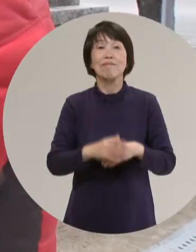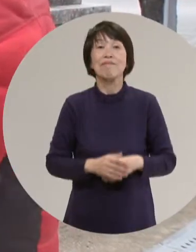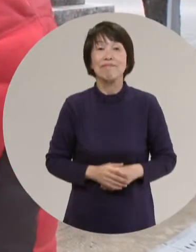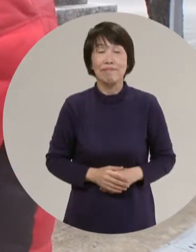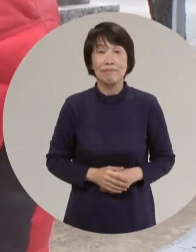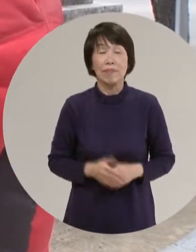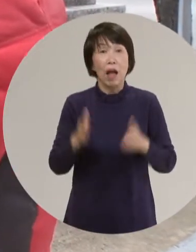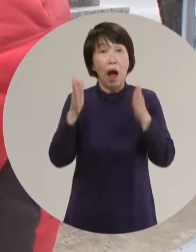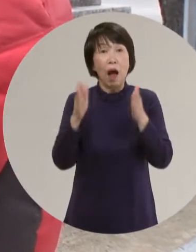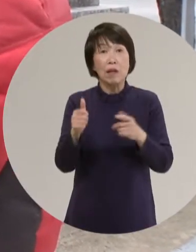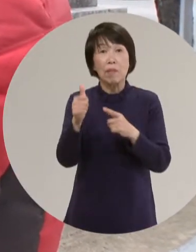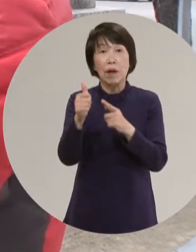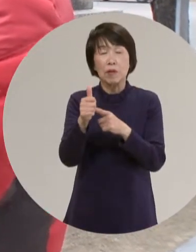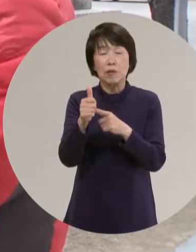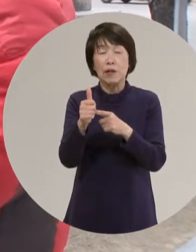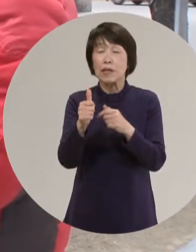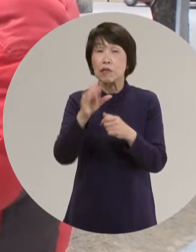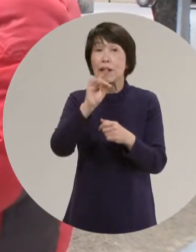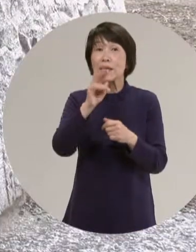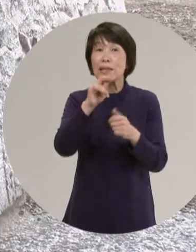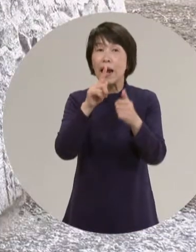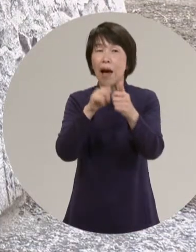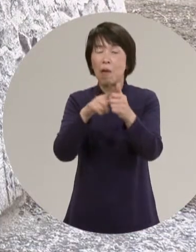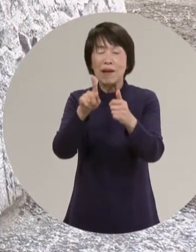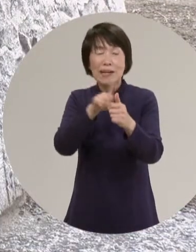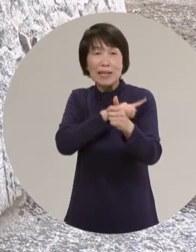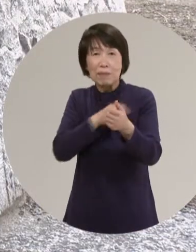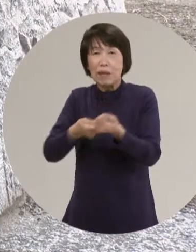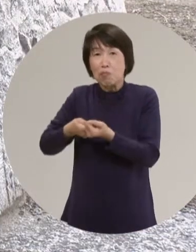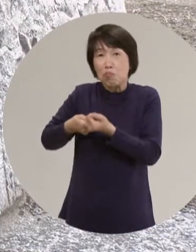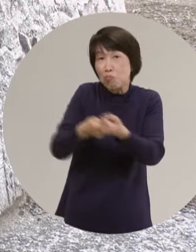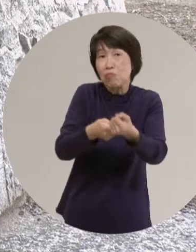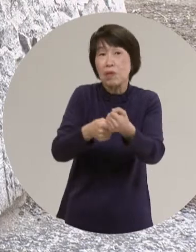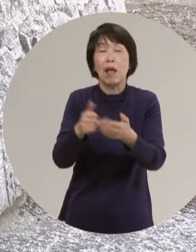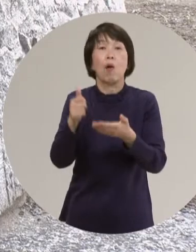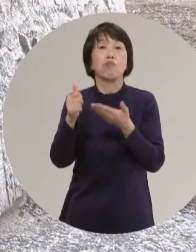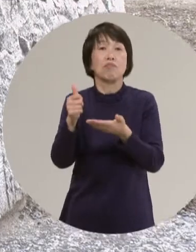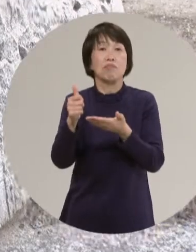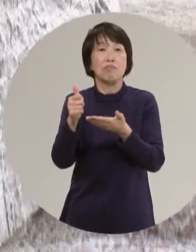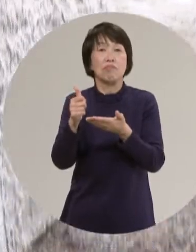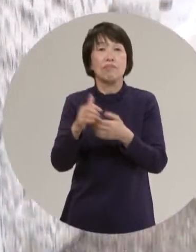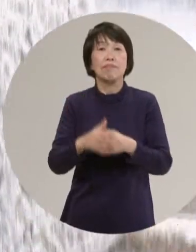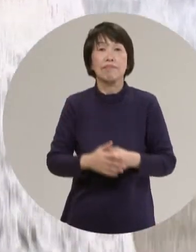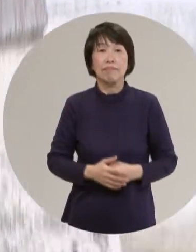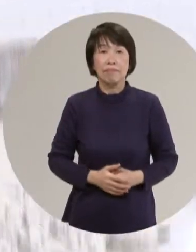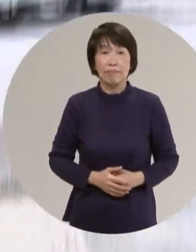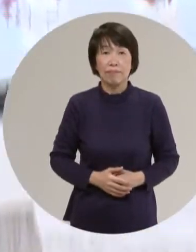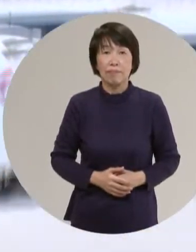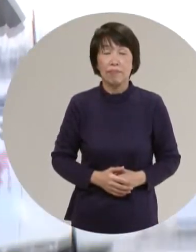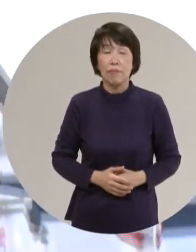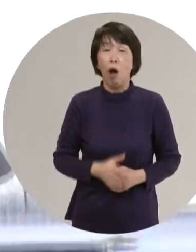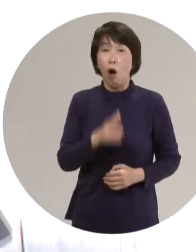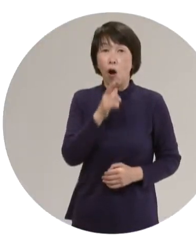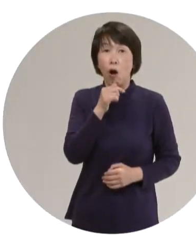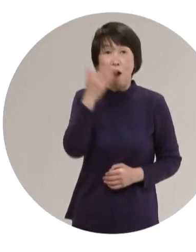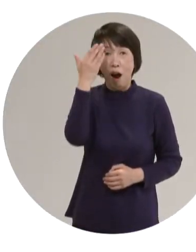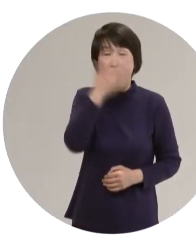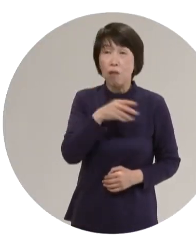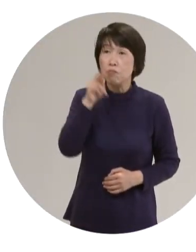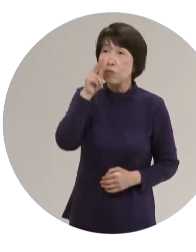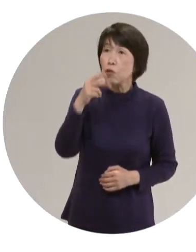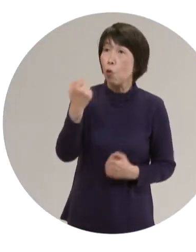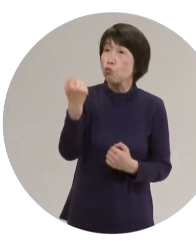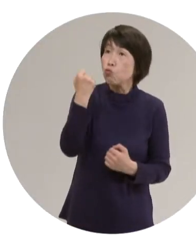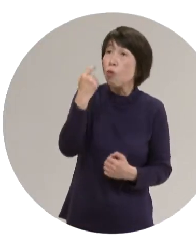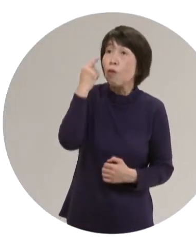波佐間十次郎いうのはね、実は吉良上野介の一番最初にあの槍でブスッとこうついた人。 ああ、そうなんですか、はい、そう思うとのが